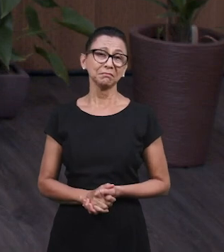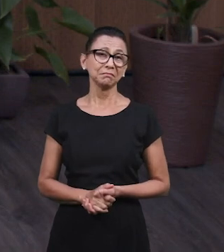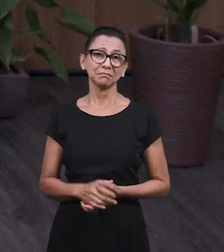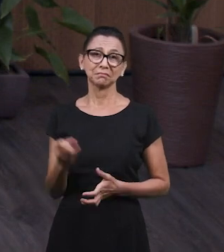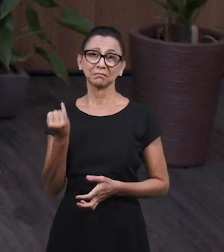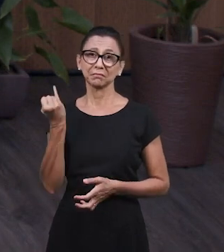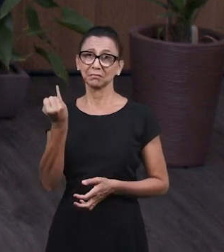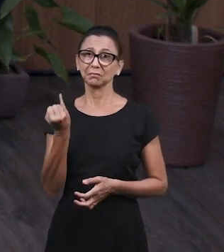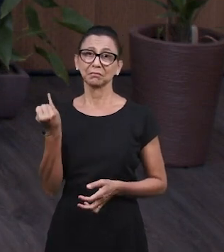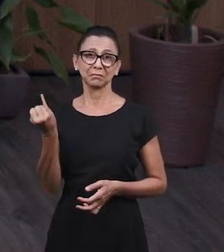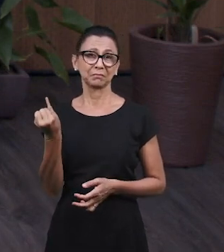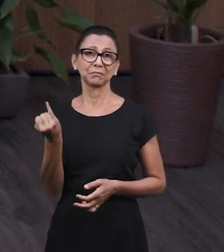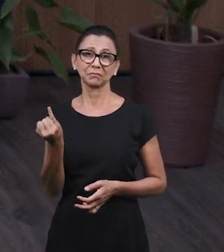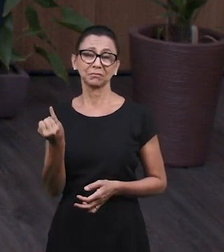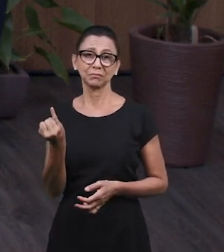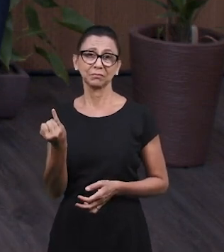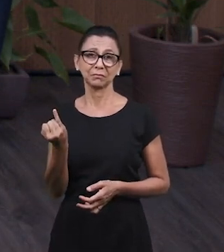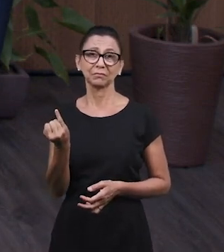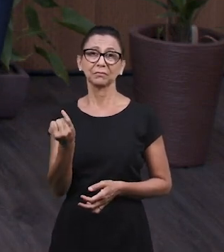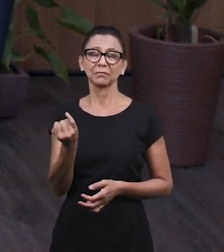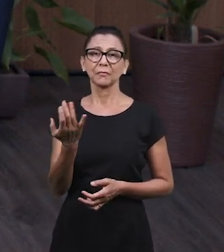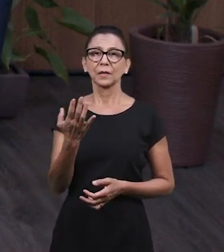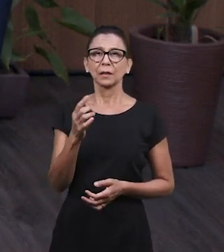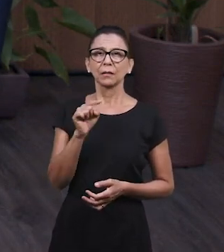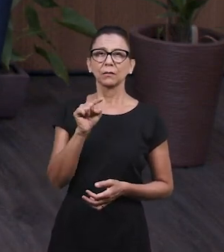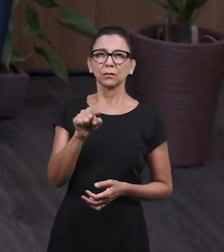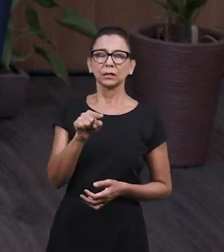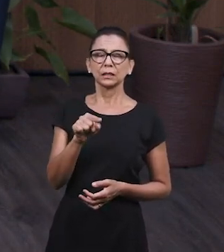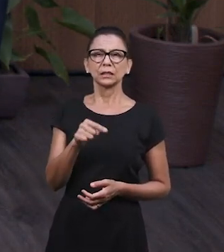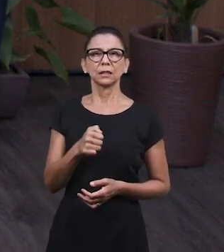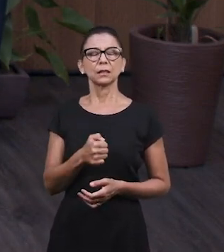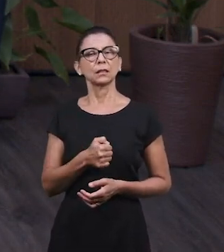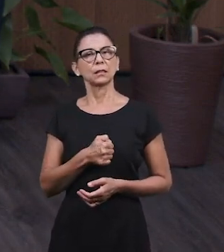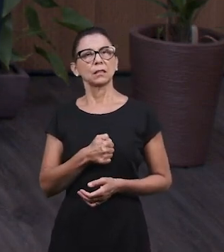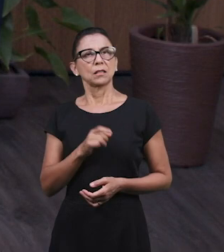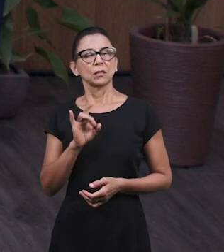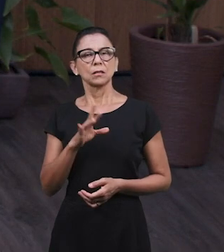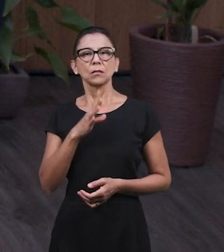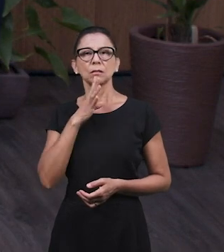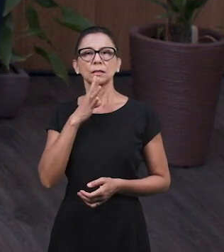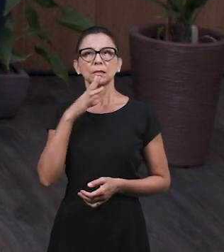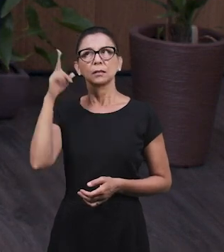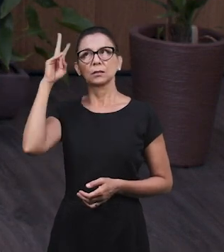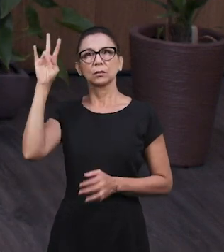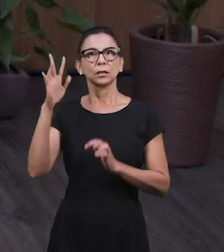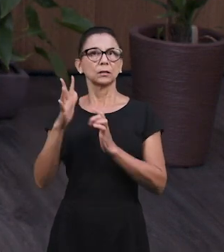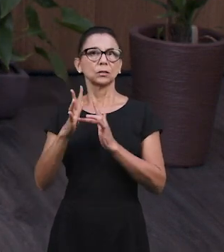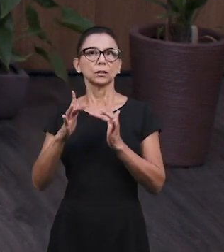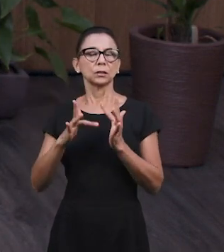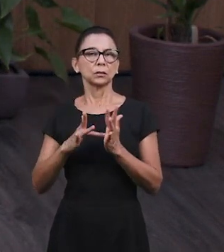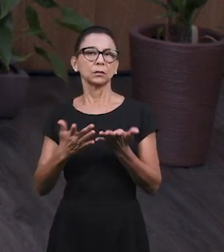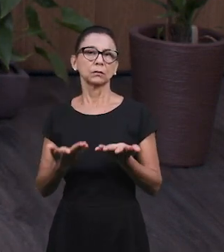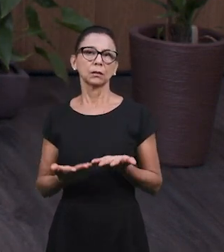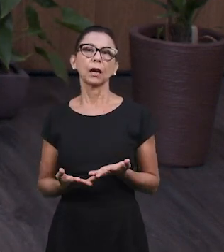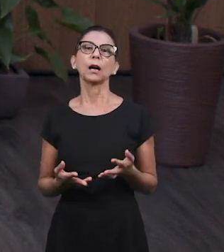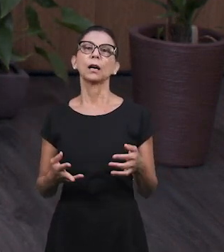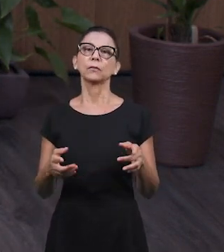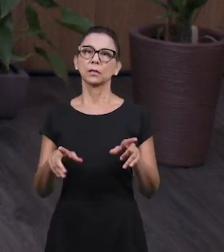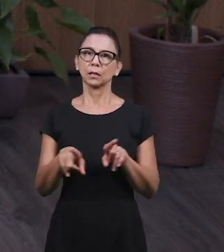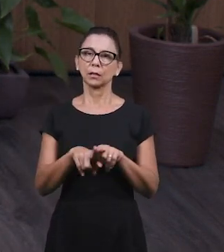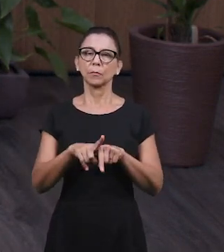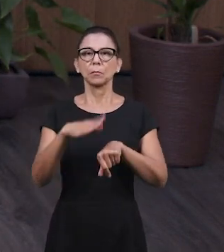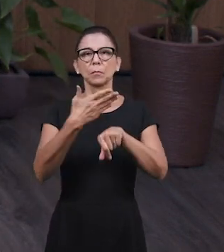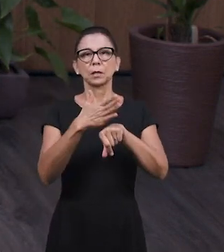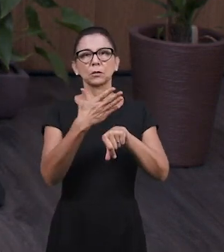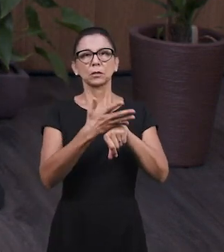Ce n'est pas important, ça peut avoir quelques valeurs, mais ce n'est pas important pour le salut de l'âme que l'homme connaisse l'histoire de Jésus